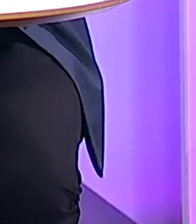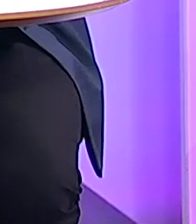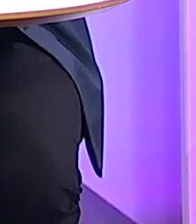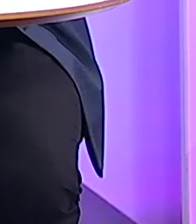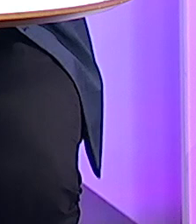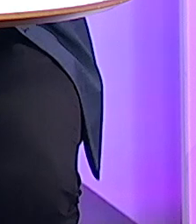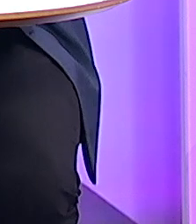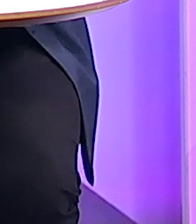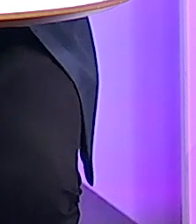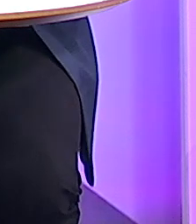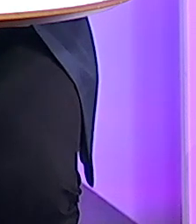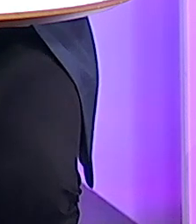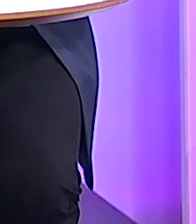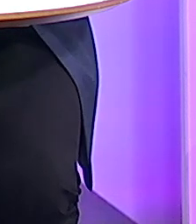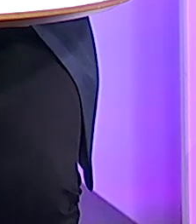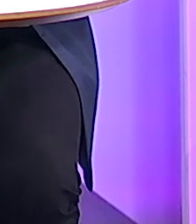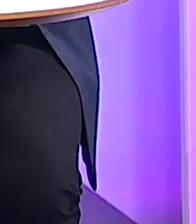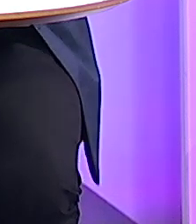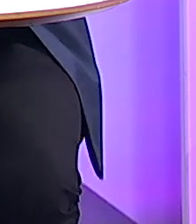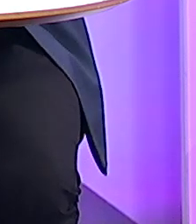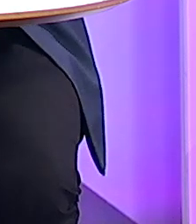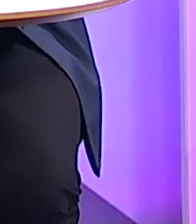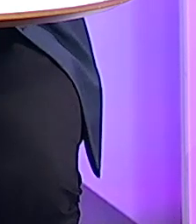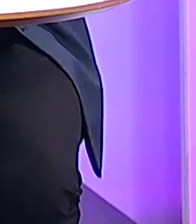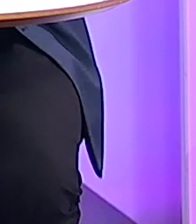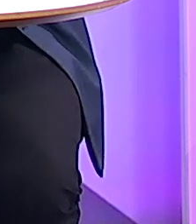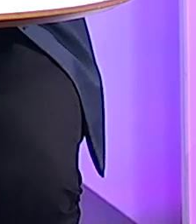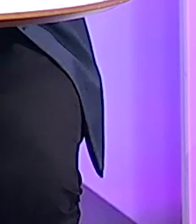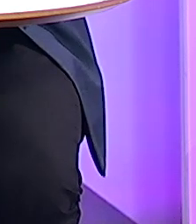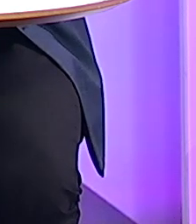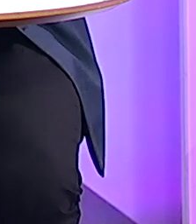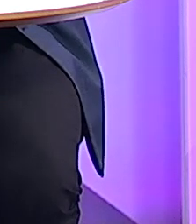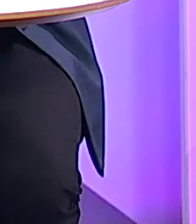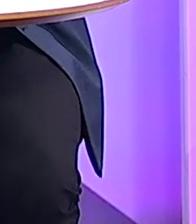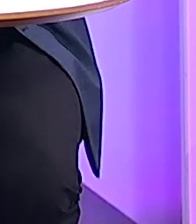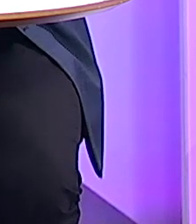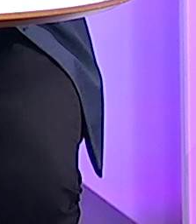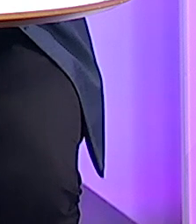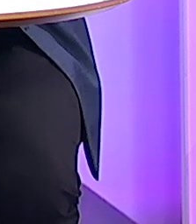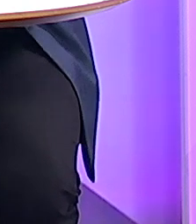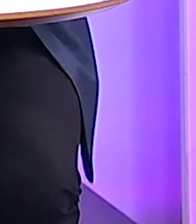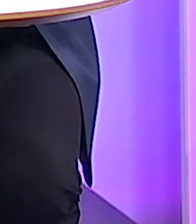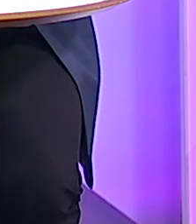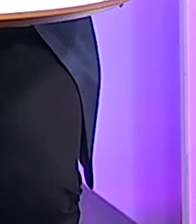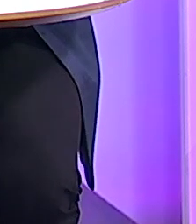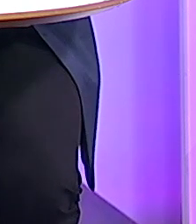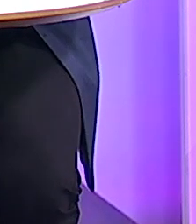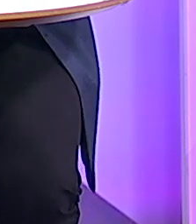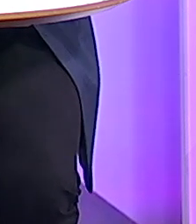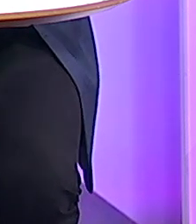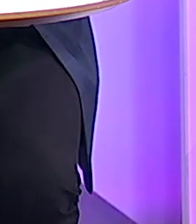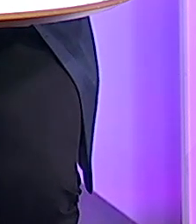Language Education, Exploring Innovation and Best Practices in English Language Teaching. Ataupun dengan izin bahasa